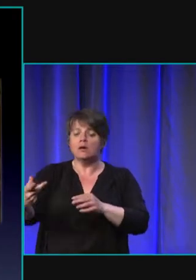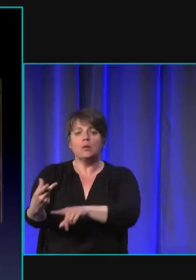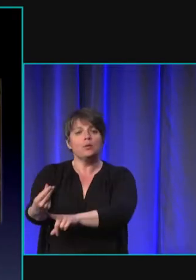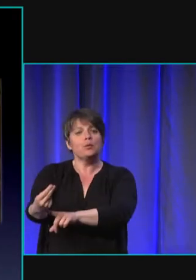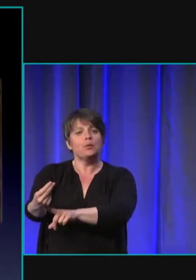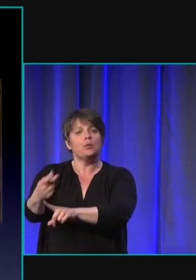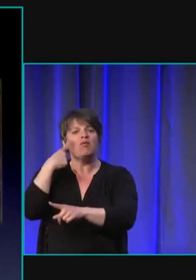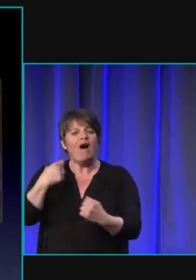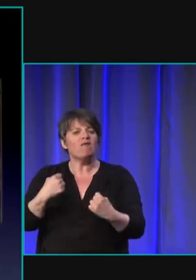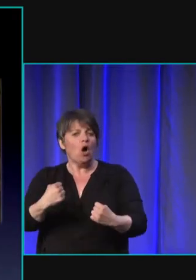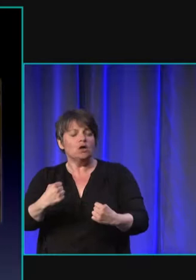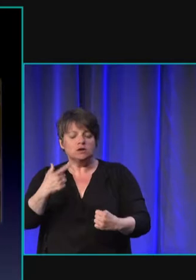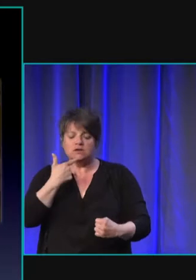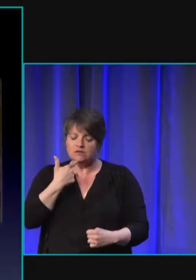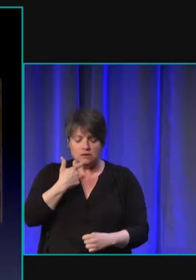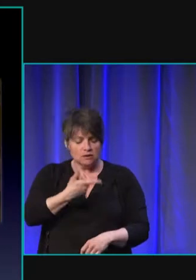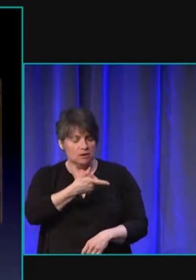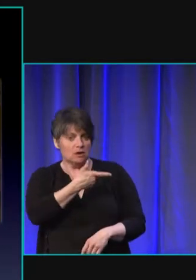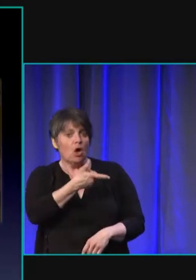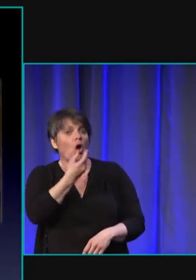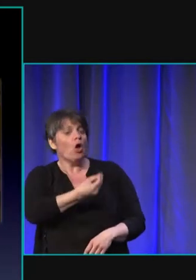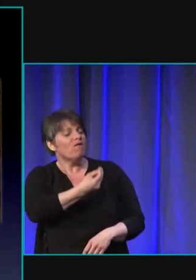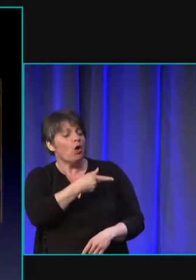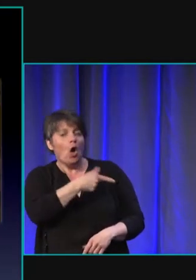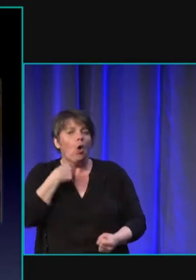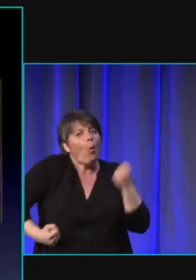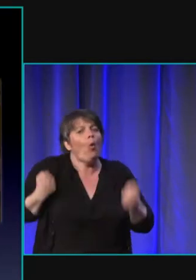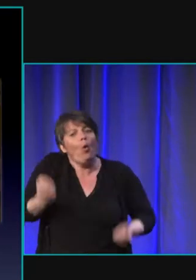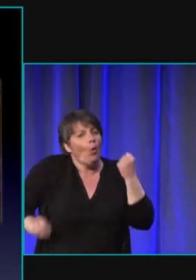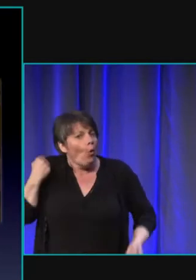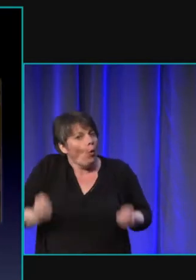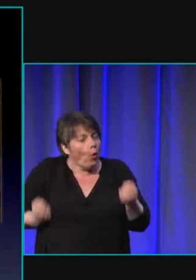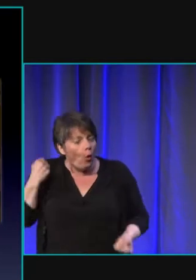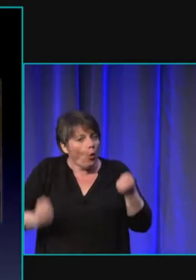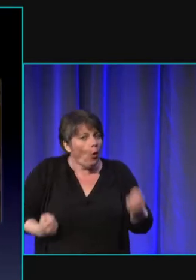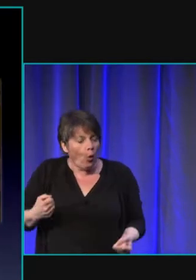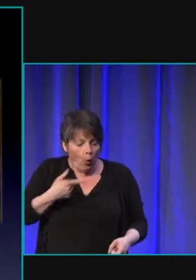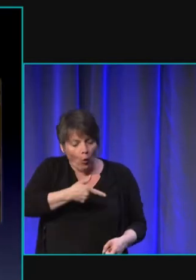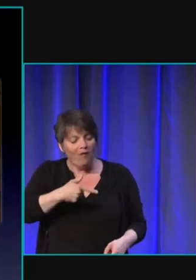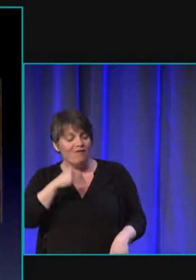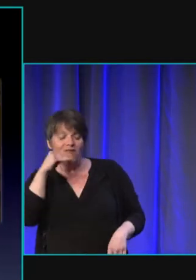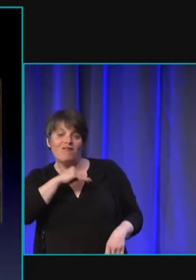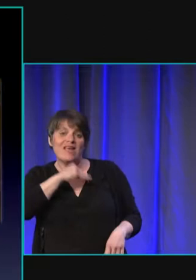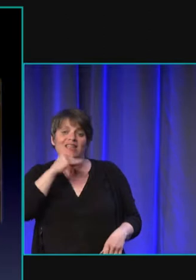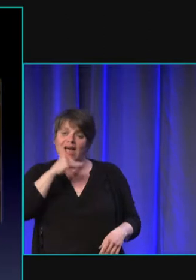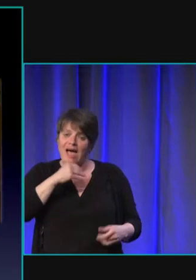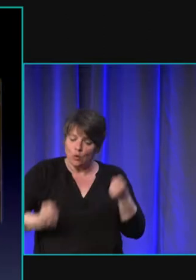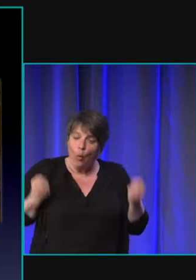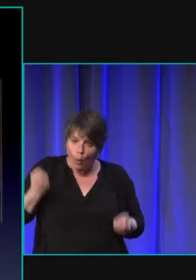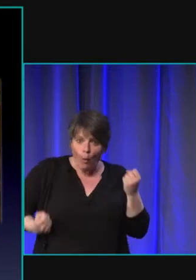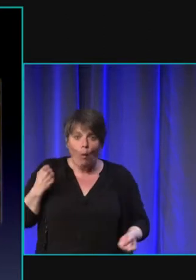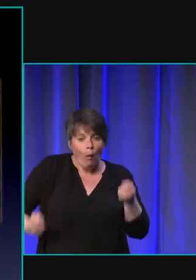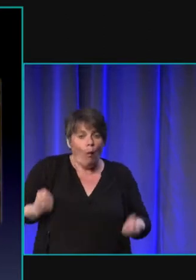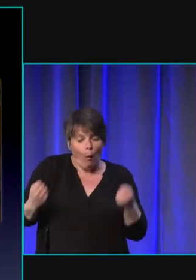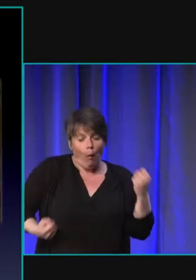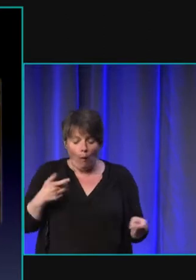de force. C'est-à-dire lorsqu'on demande au jeune de sprinter, ben, on mesure la vitesse de course grâce à